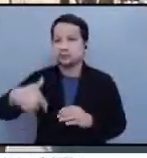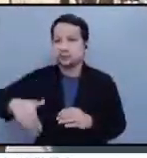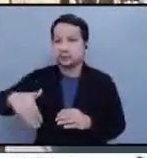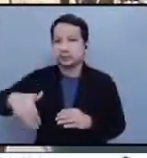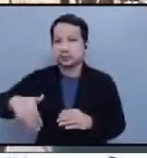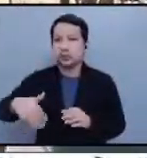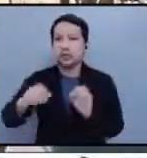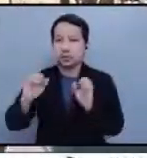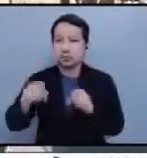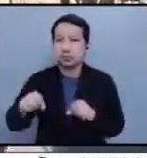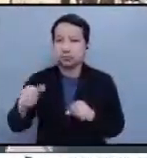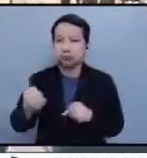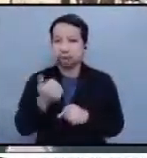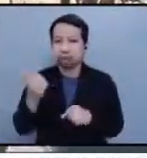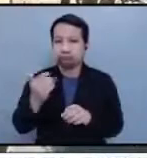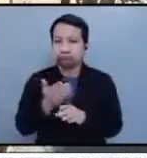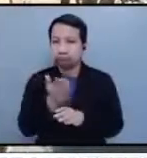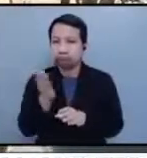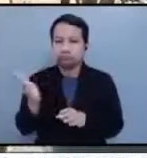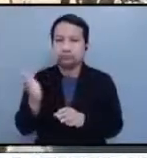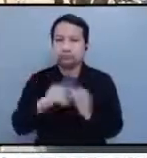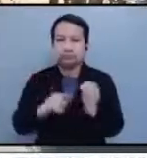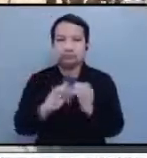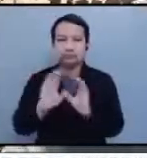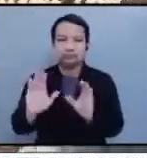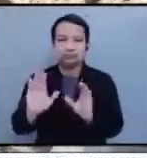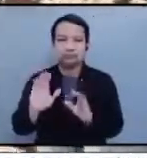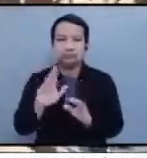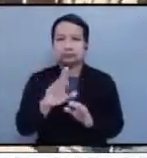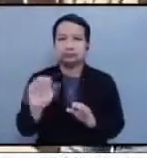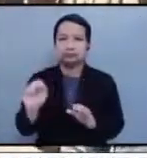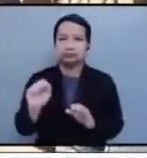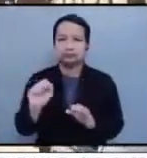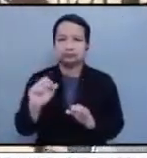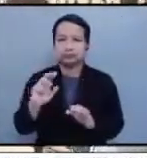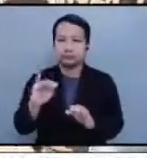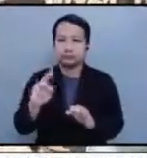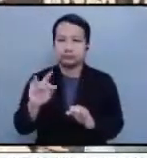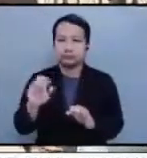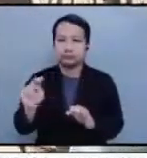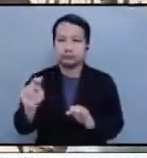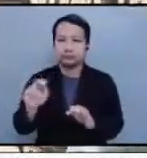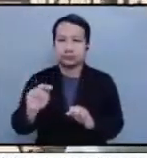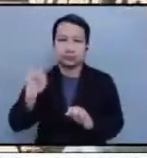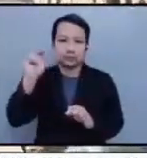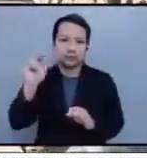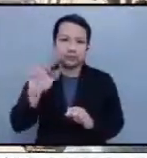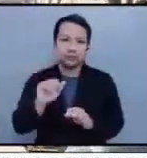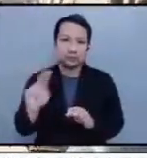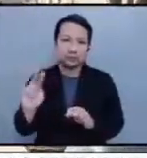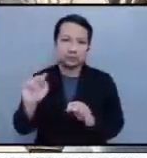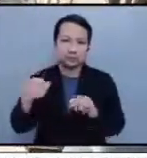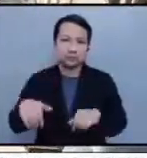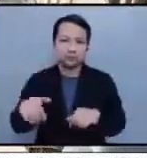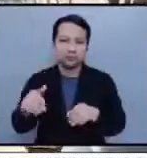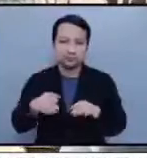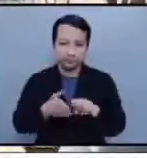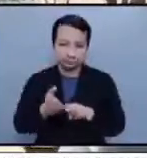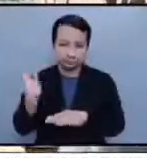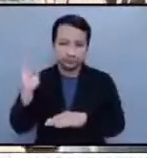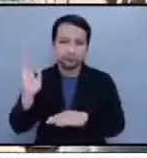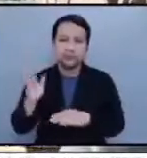maging alternatibong ruta ay ang daang sa Uyo going Mindanao Avenue, going North Avenue para makadiretso ng